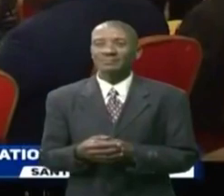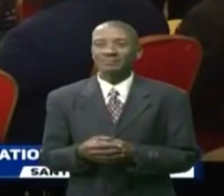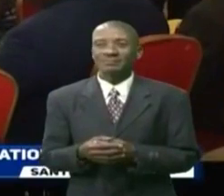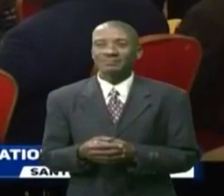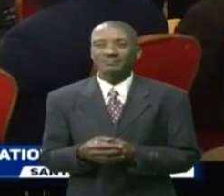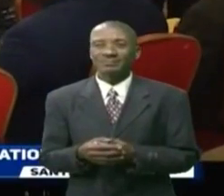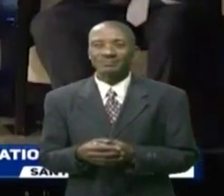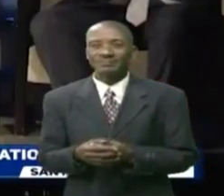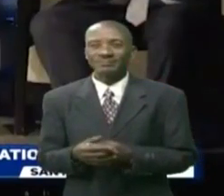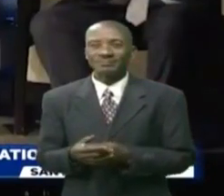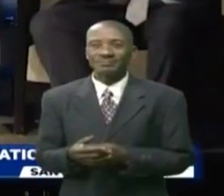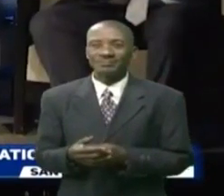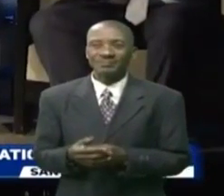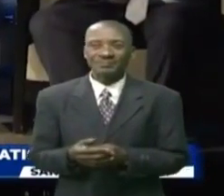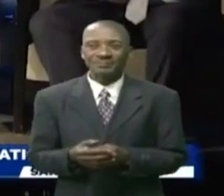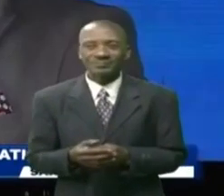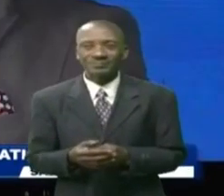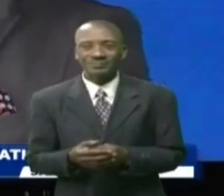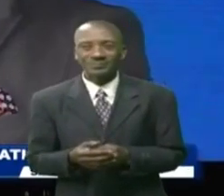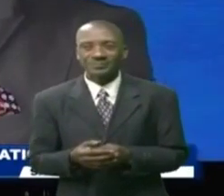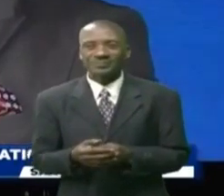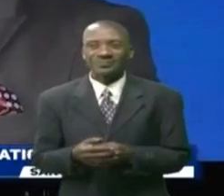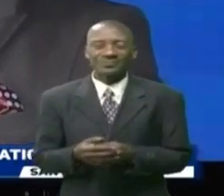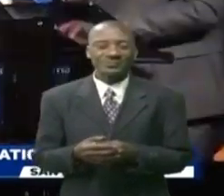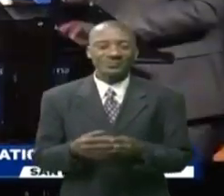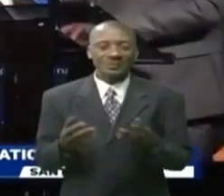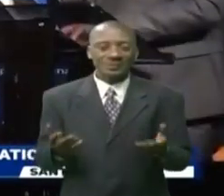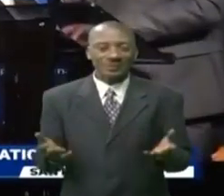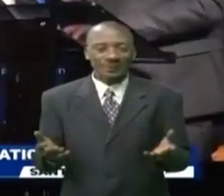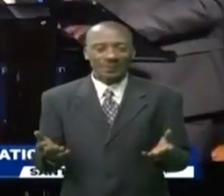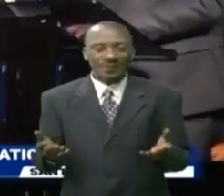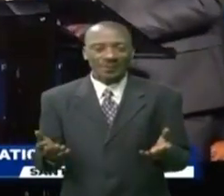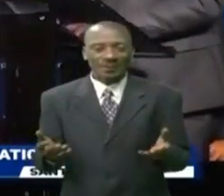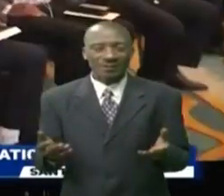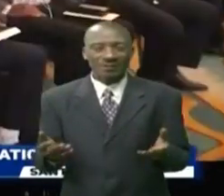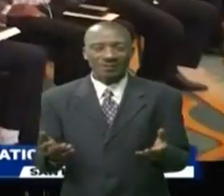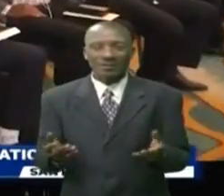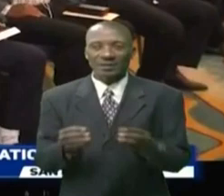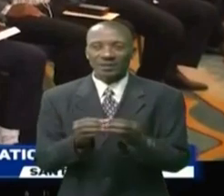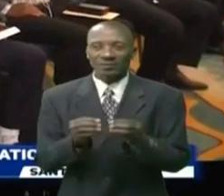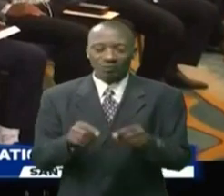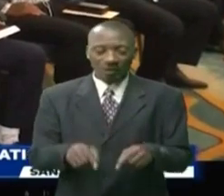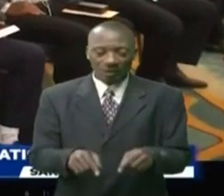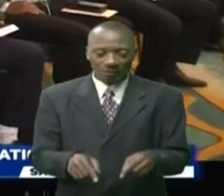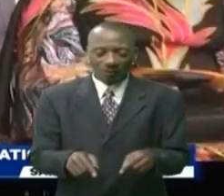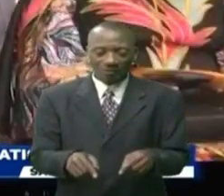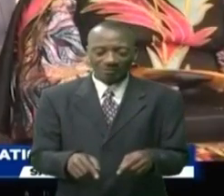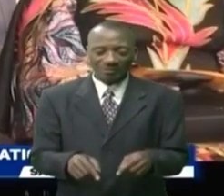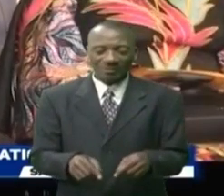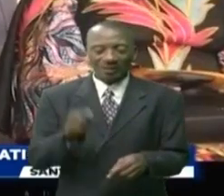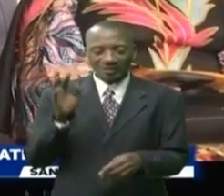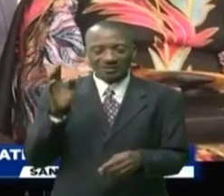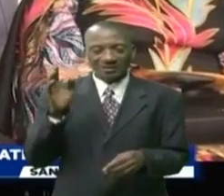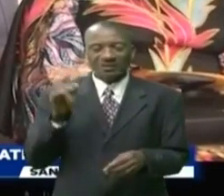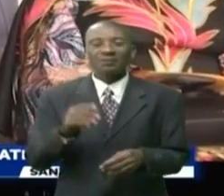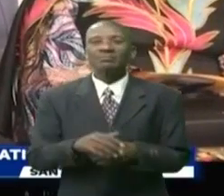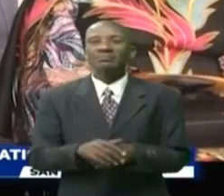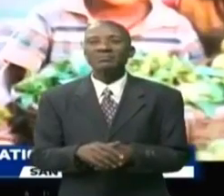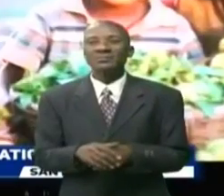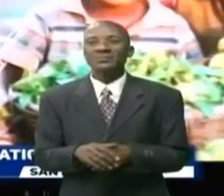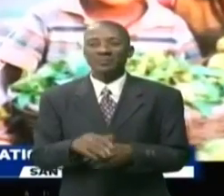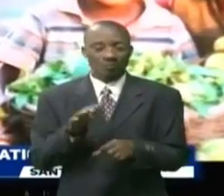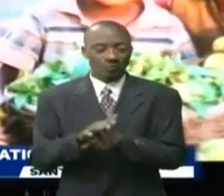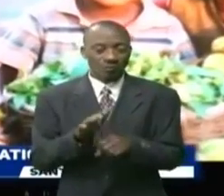Plusieurs experts et autres partenaires du secteur de la nutrition se retrouvent à Kinshasa pour ces premiers forums nationaux. Les questions de la